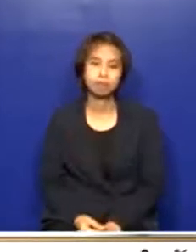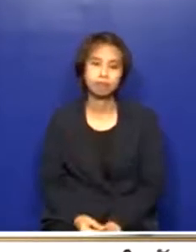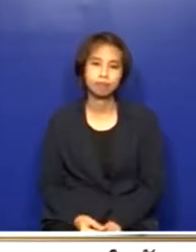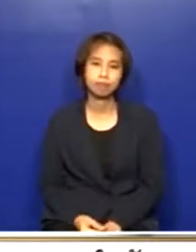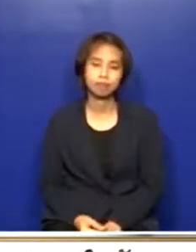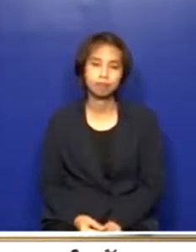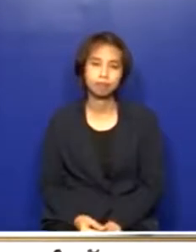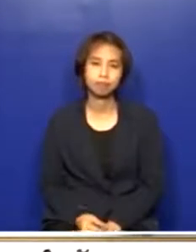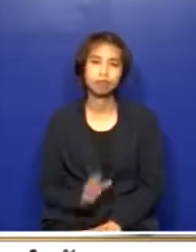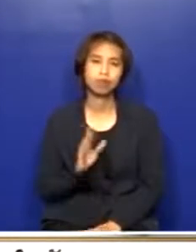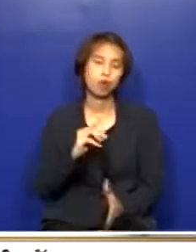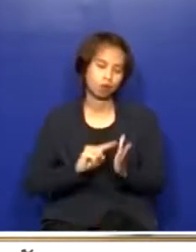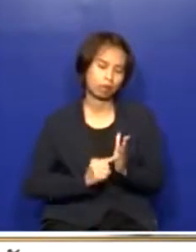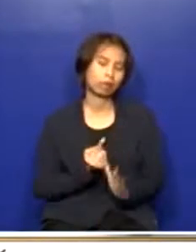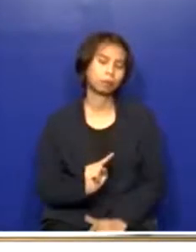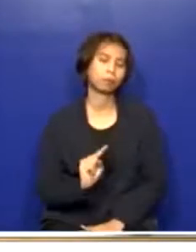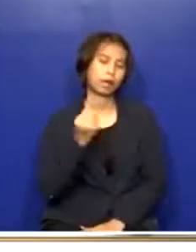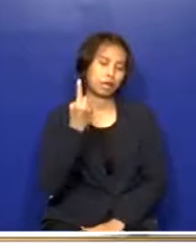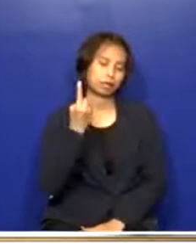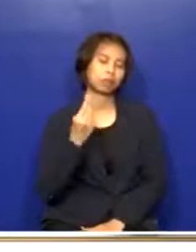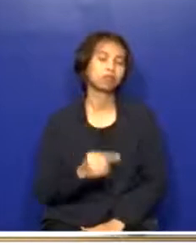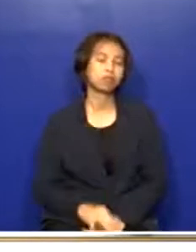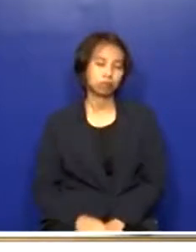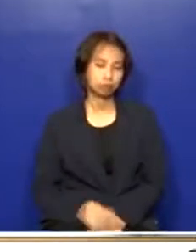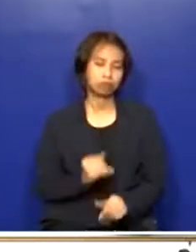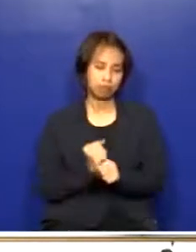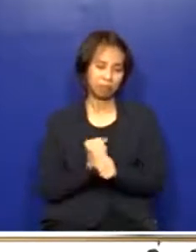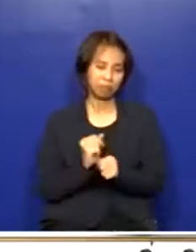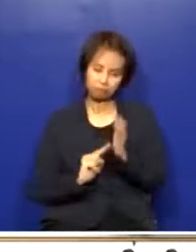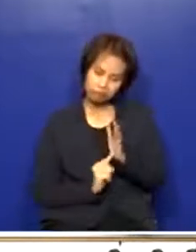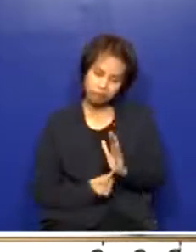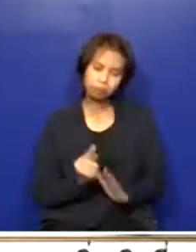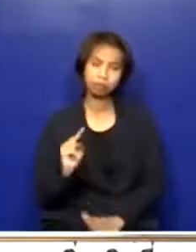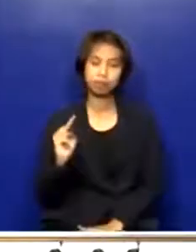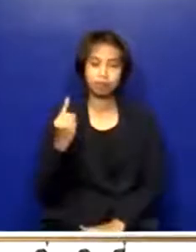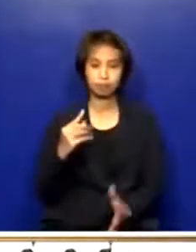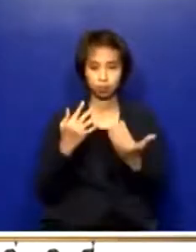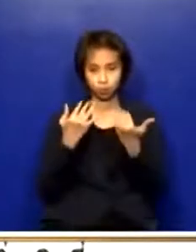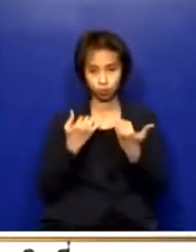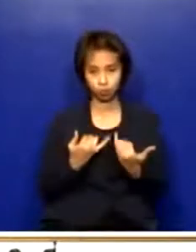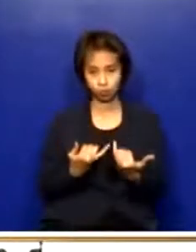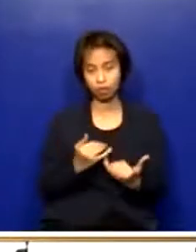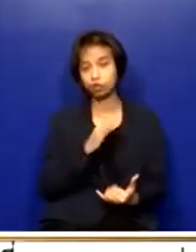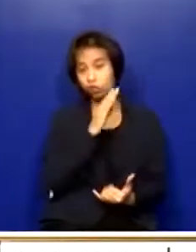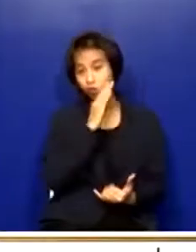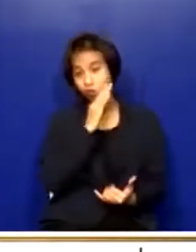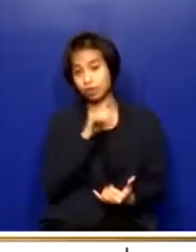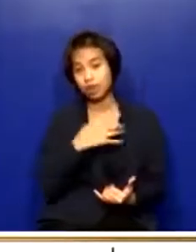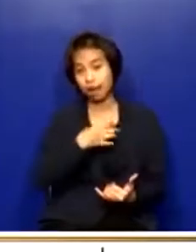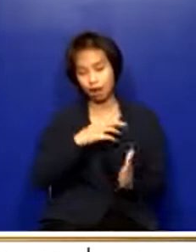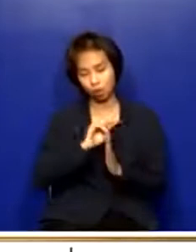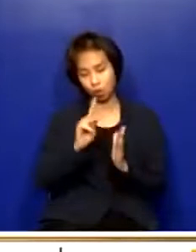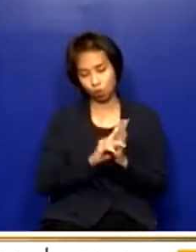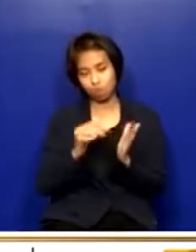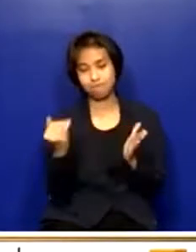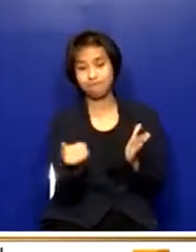1 1คน่นะครัจะนั้นกบอกว่าการจะออกพ